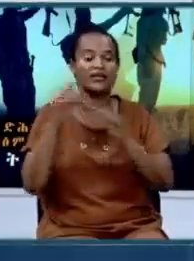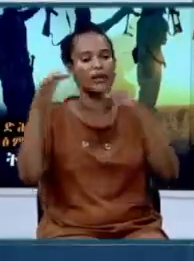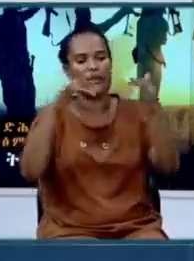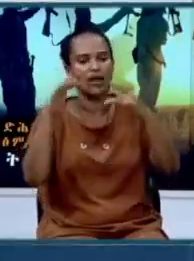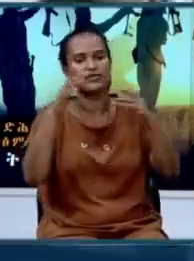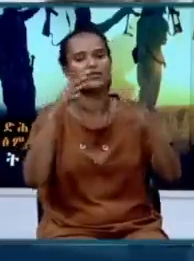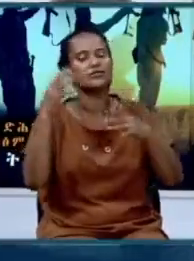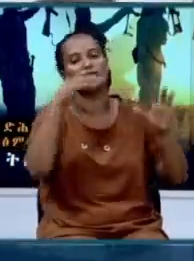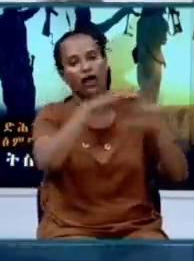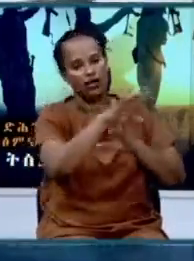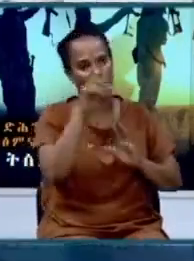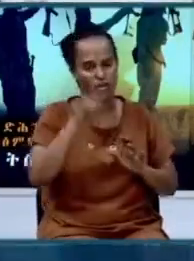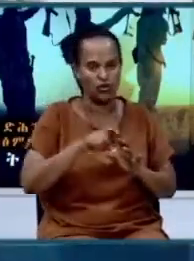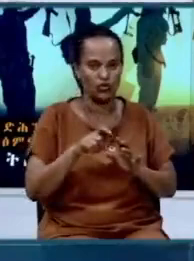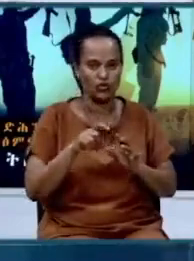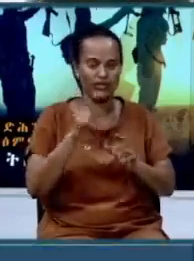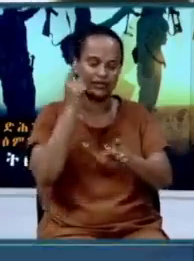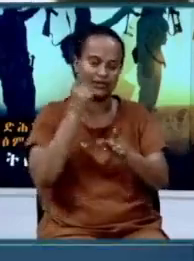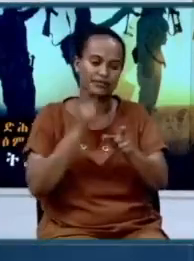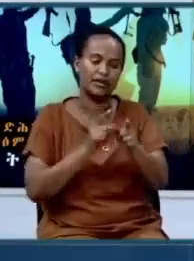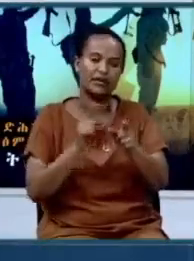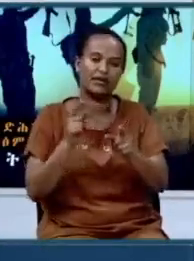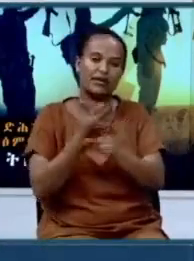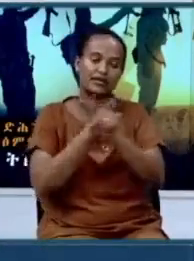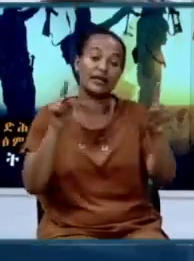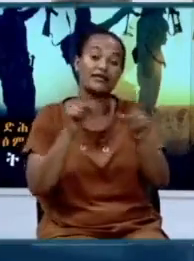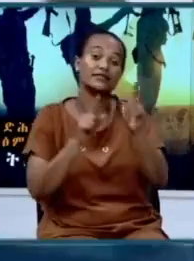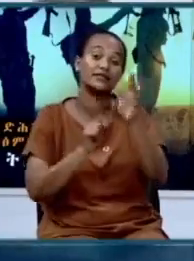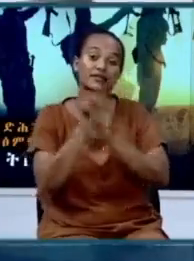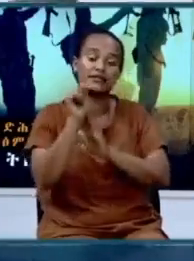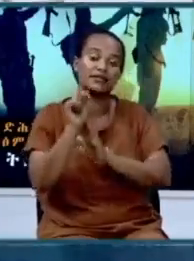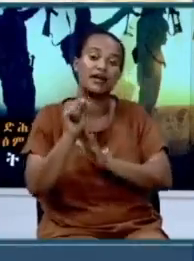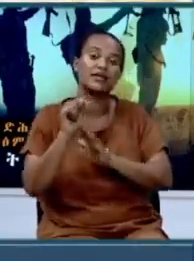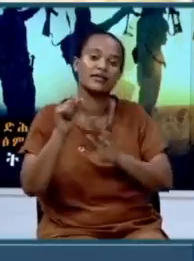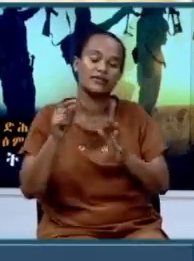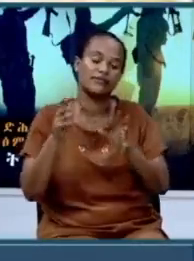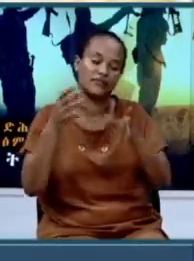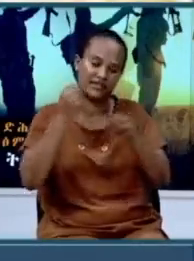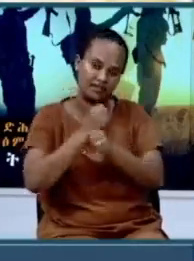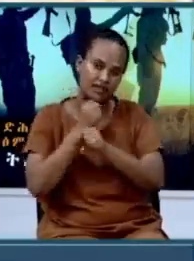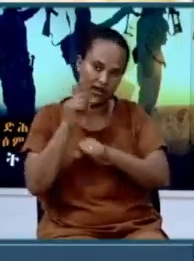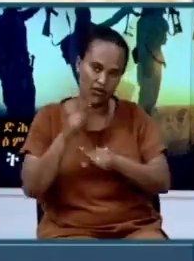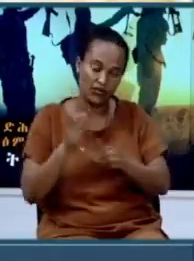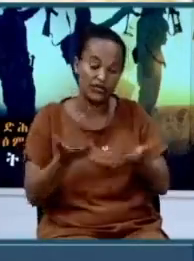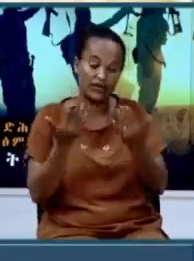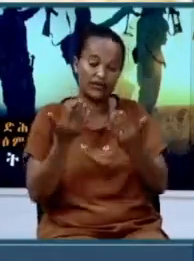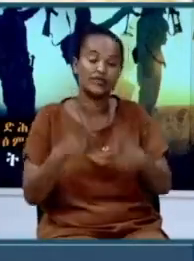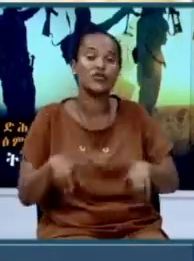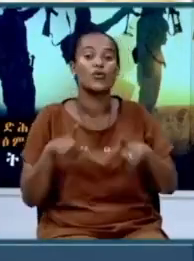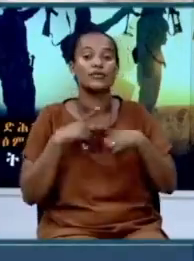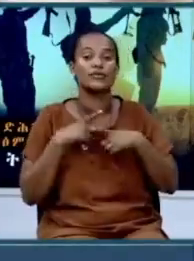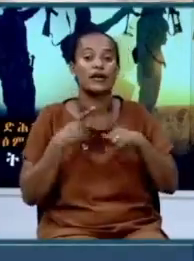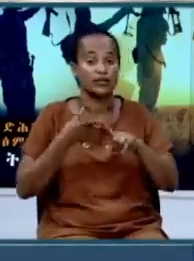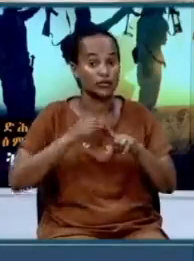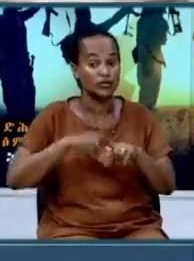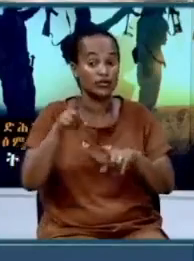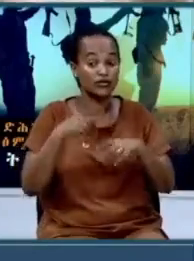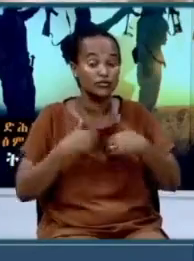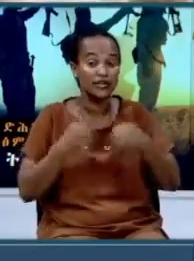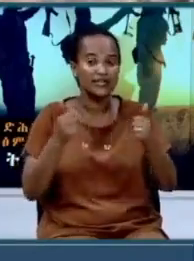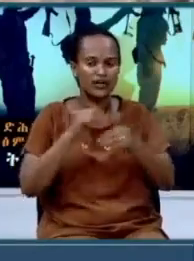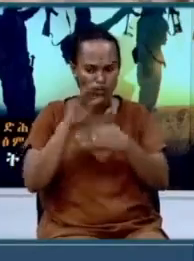ቃልሲ ብምፅምባር ውሕዝቲ ትግራይ ንምህናፅ ክረባረብ ፃውዒ ተቕሪቦም እታ ዝተረፈት ሂወት ናብቲ ዓድና ንክመልሱና መንእሰይ ግን